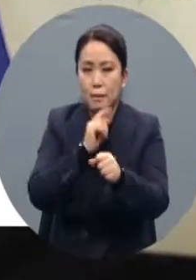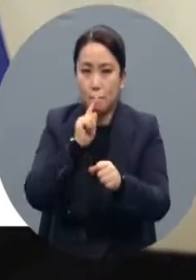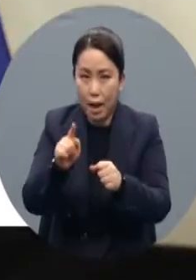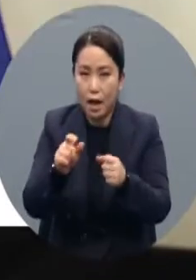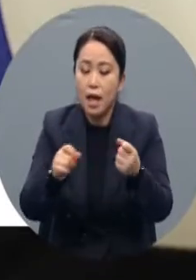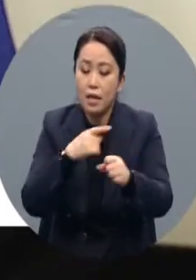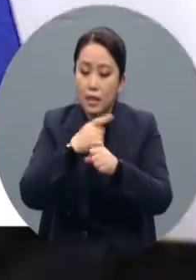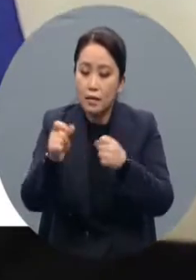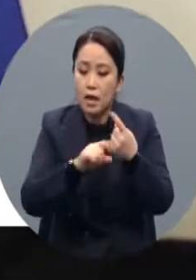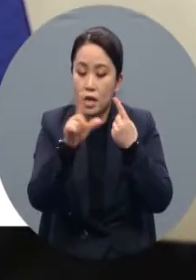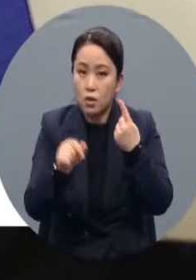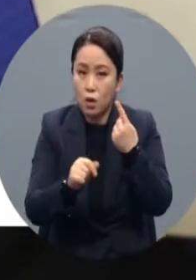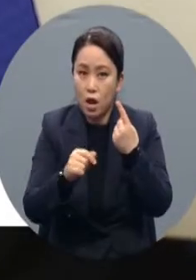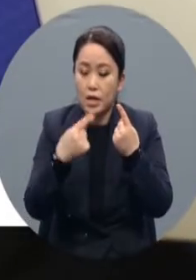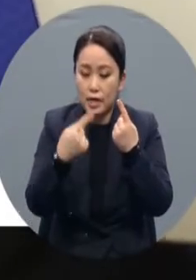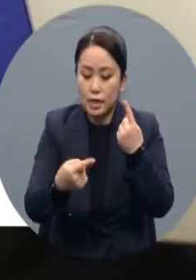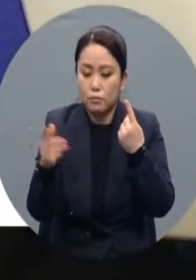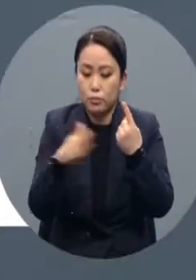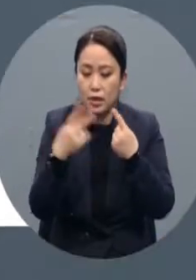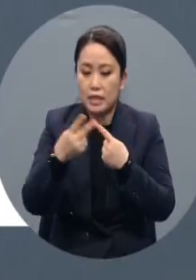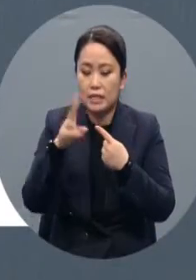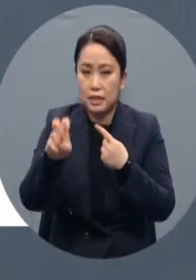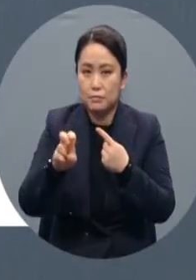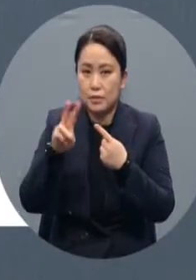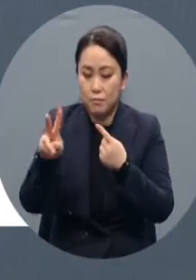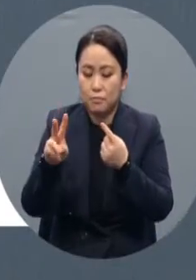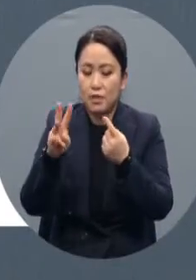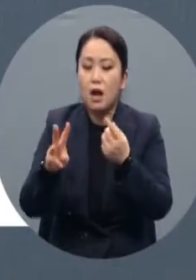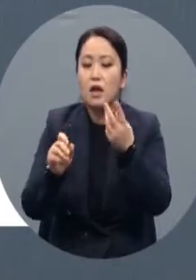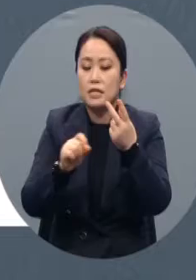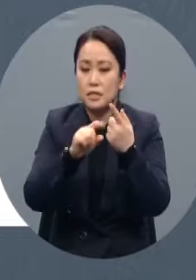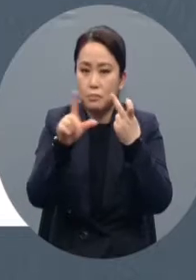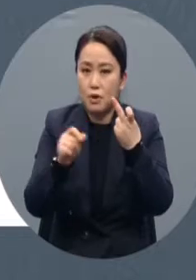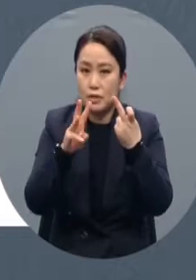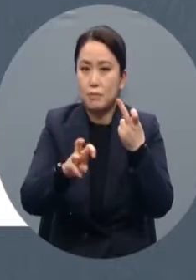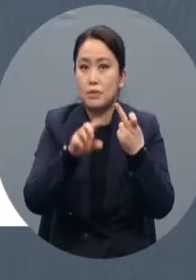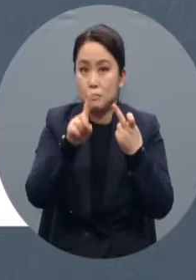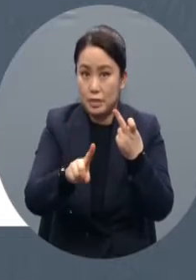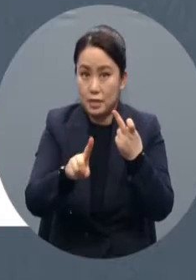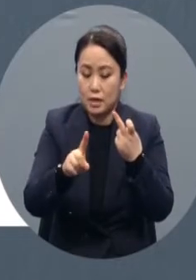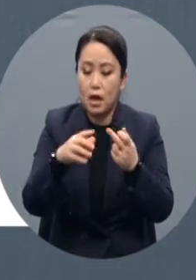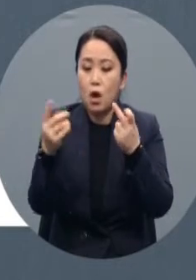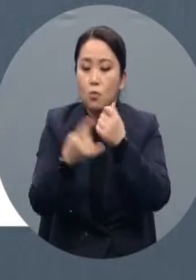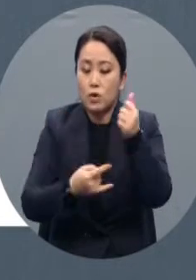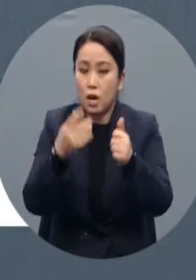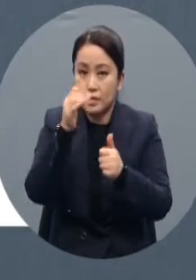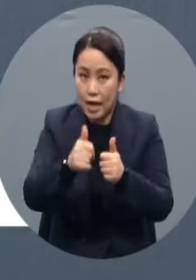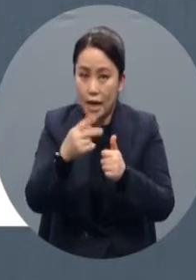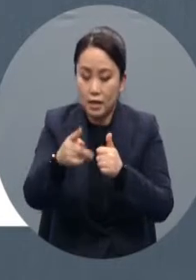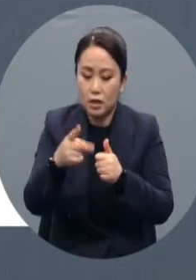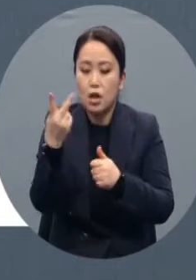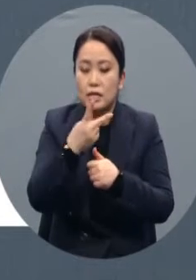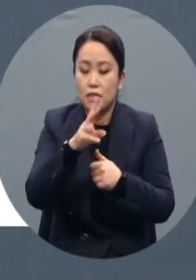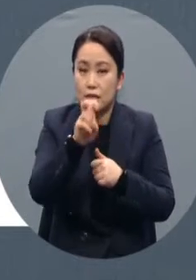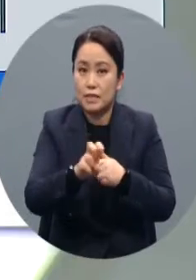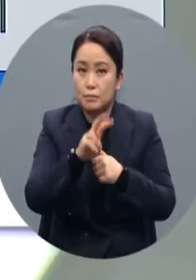1일부터 2023년 12월 31일까지이며 위원장은 2022년은 국민의힘이